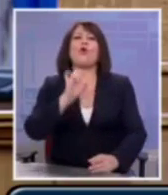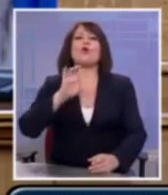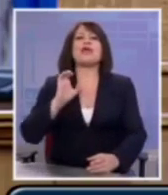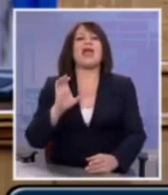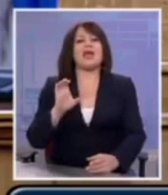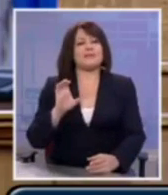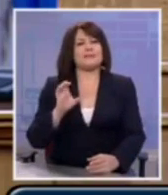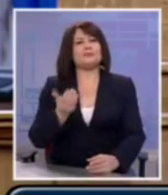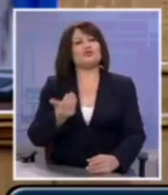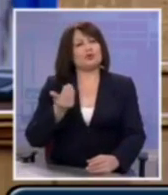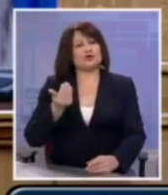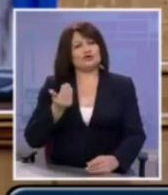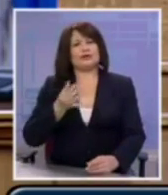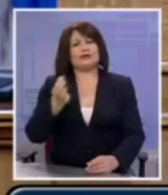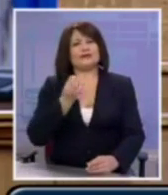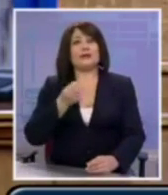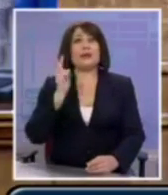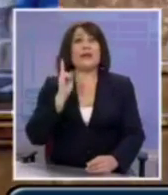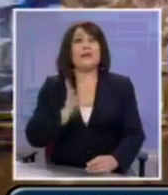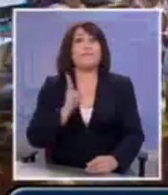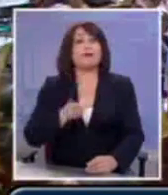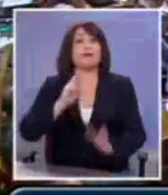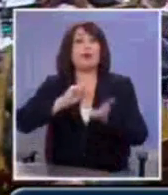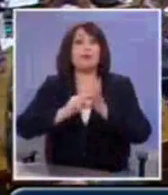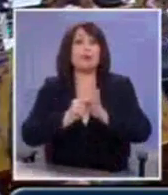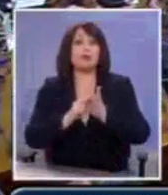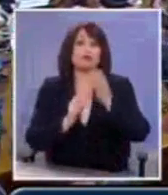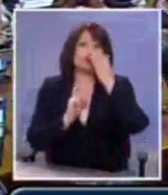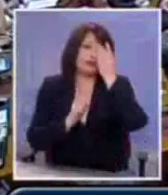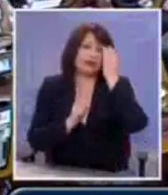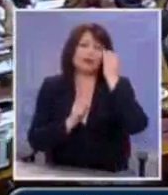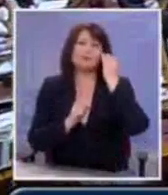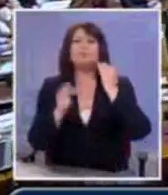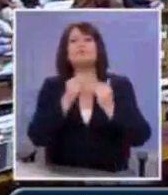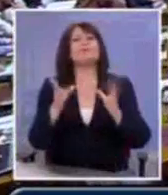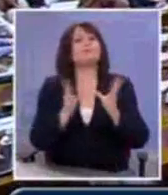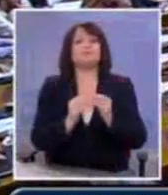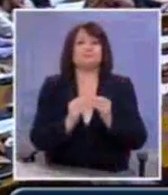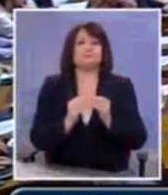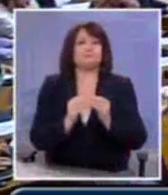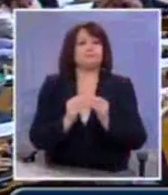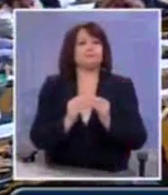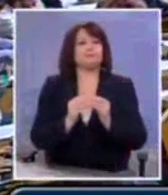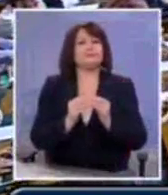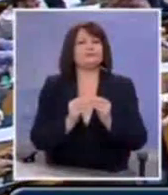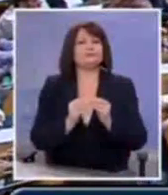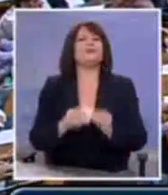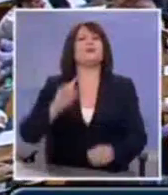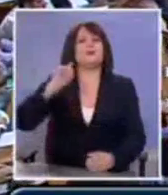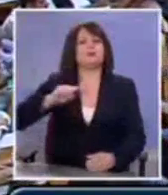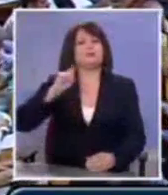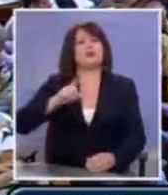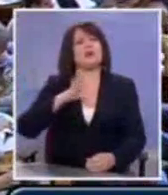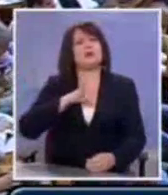που εγκαίρως έκρουσε τον κόδωνα του κινδύνου σε σχέση με την ευθεία παραβίαση